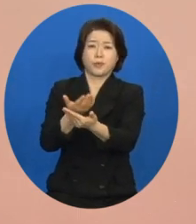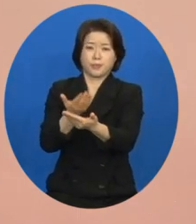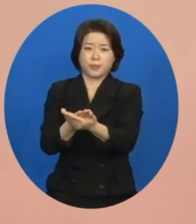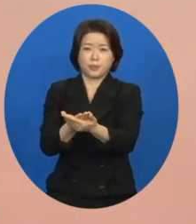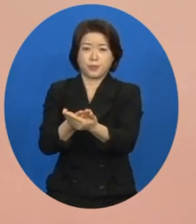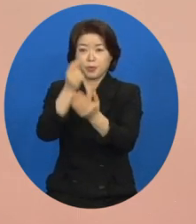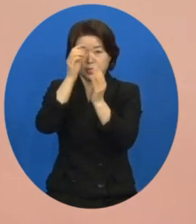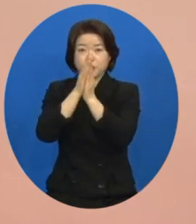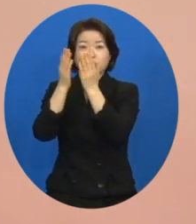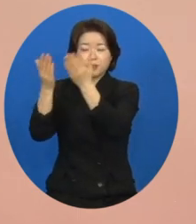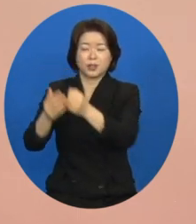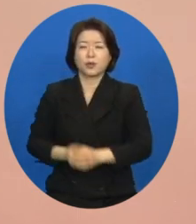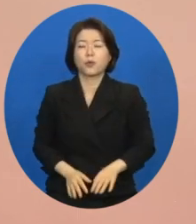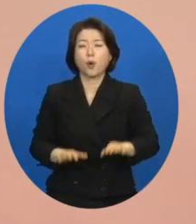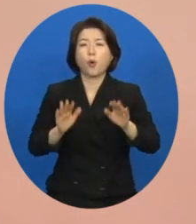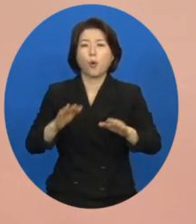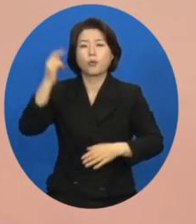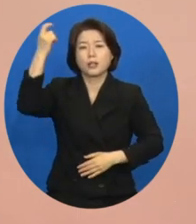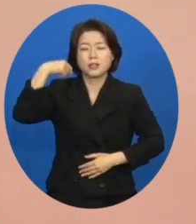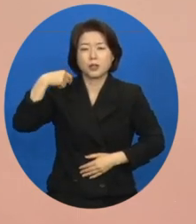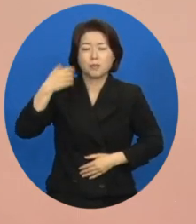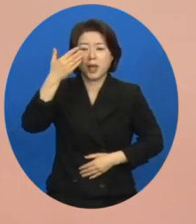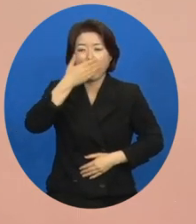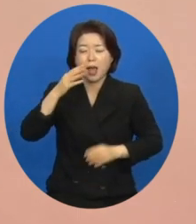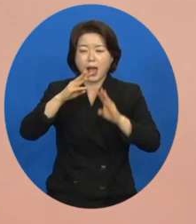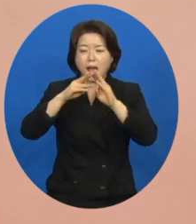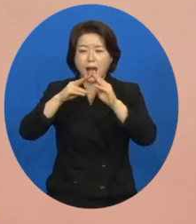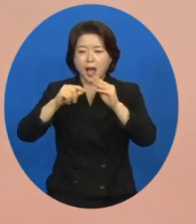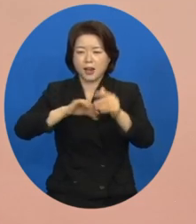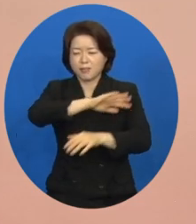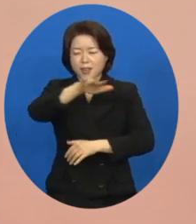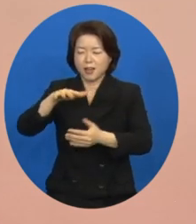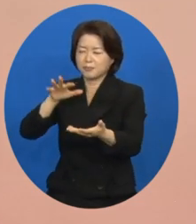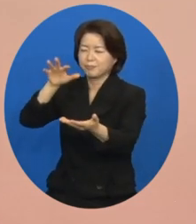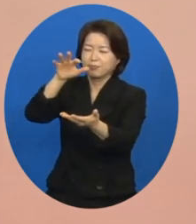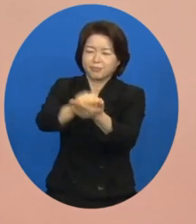오늘 느낍니다. 가나안 땅이 다 정복대 같은 느낌이 듭니다.